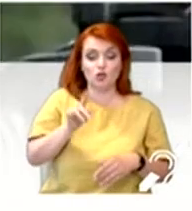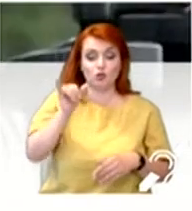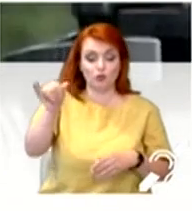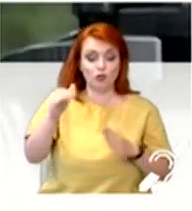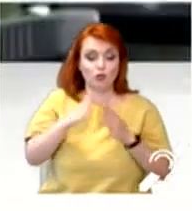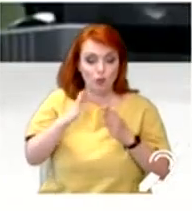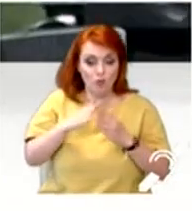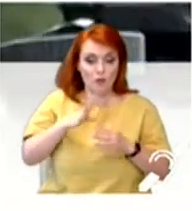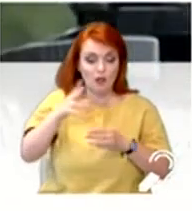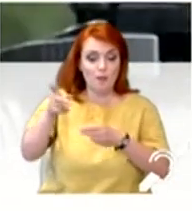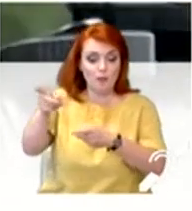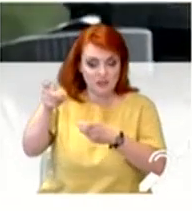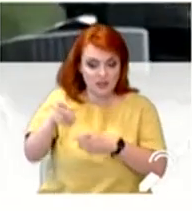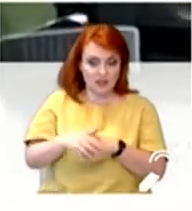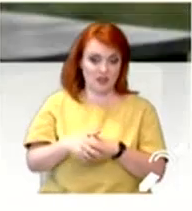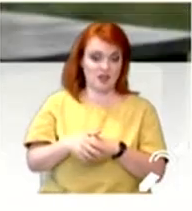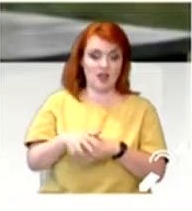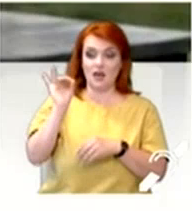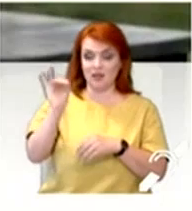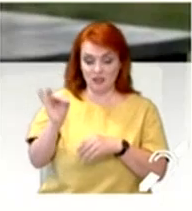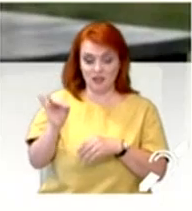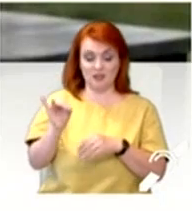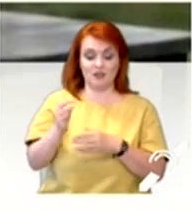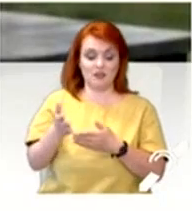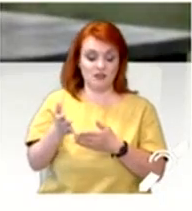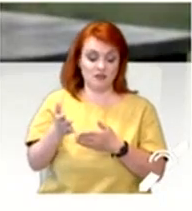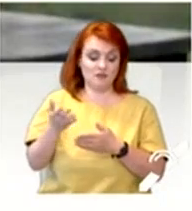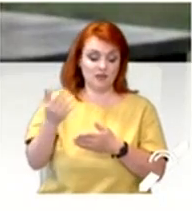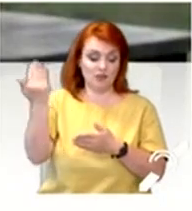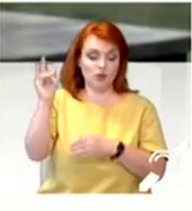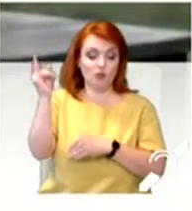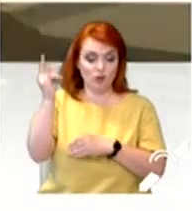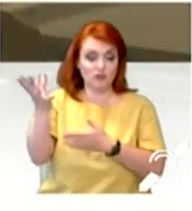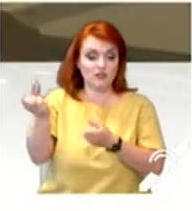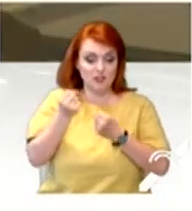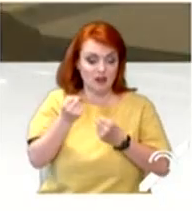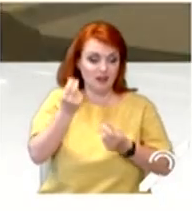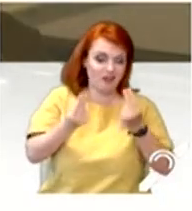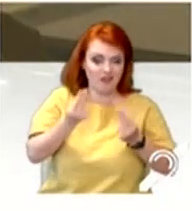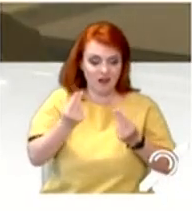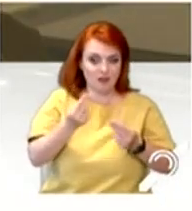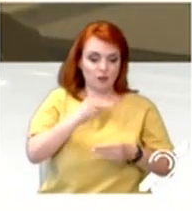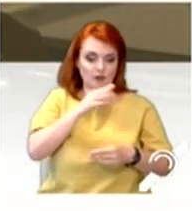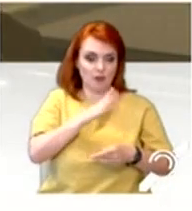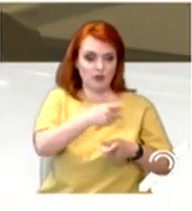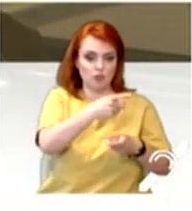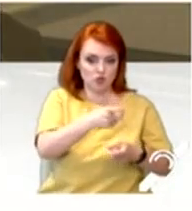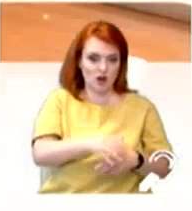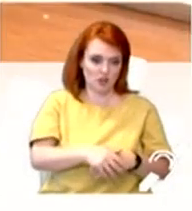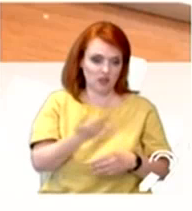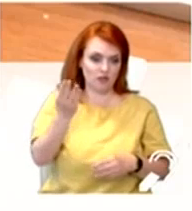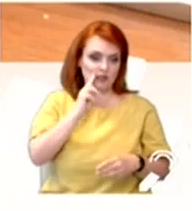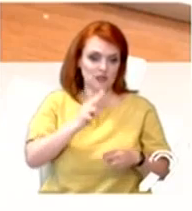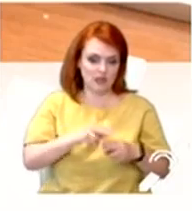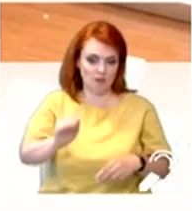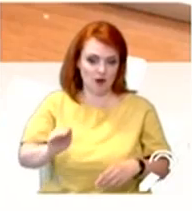noi în situația unui copil, iată, a demonstrat că poate produce prejudicii destul de mari. Legea imperfectă împiedică pe oamenii legii